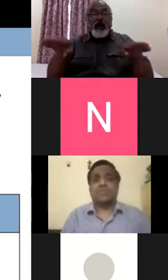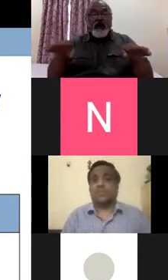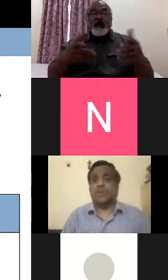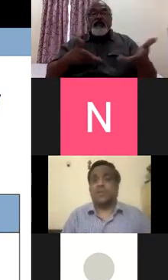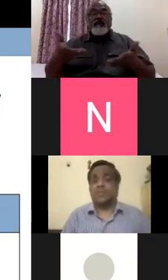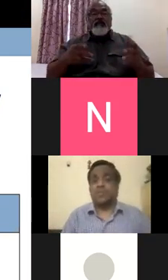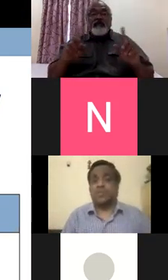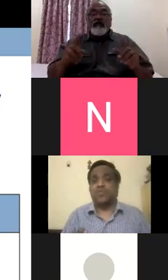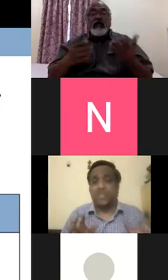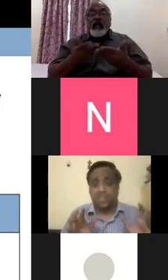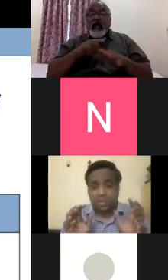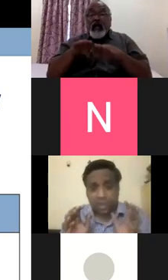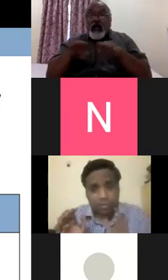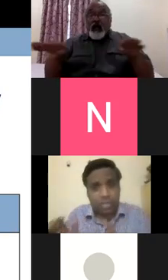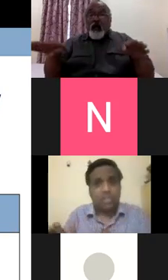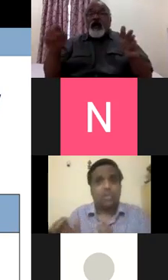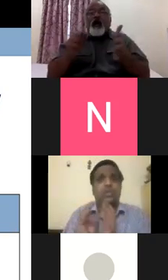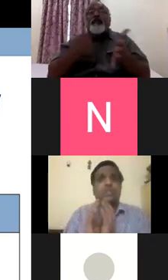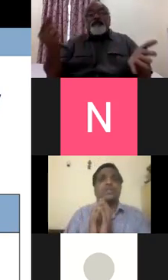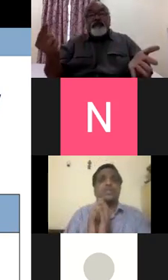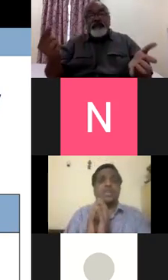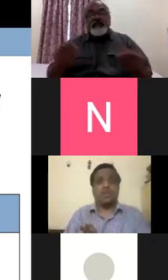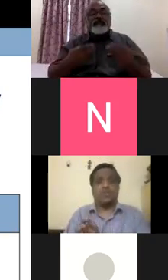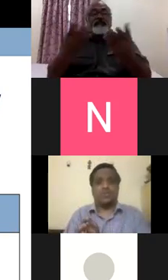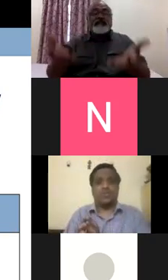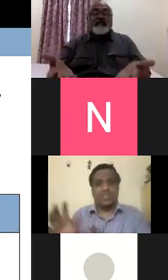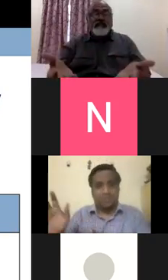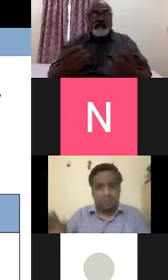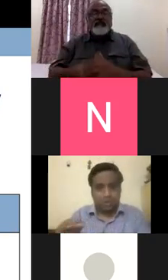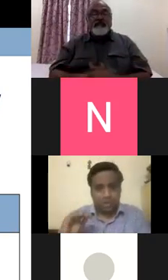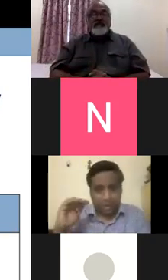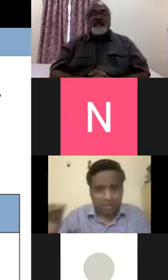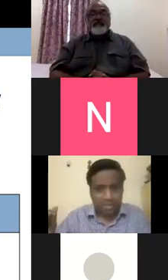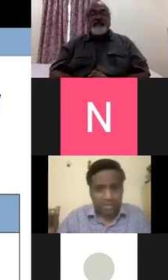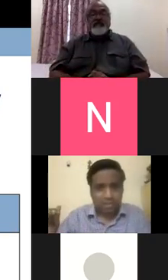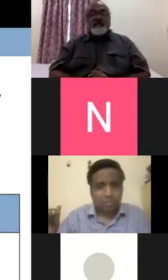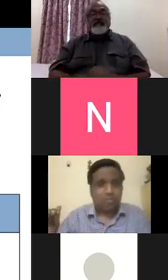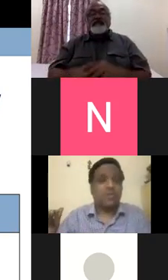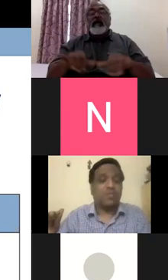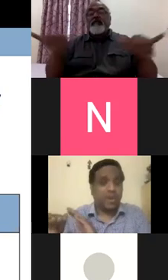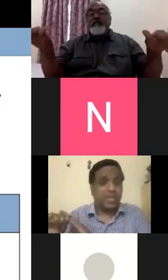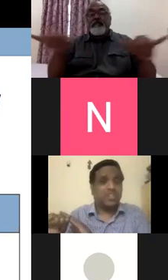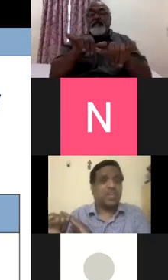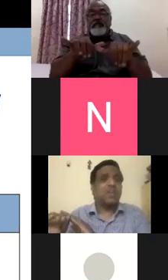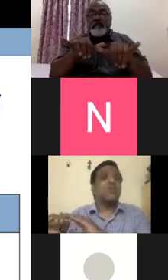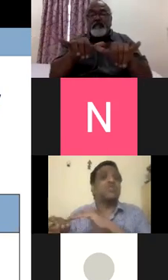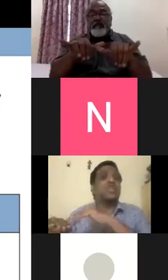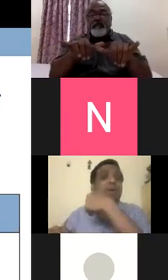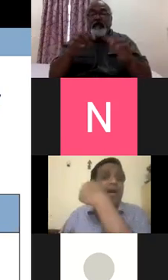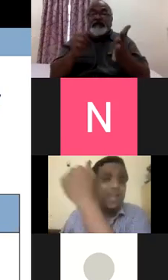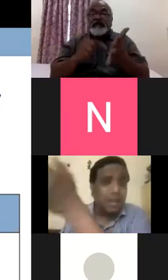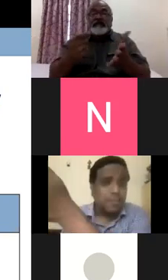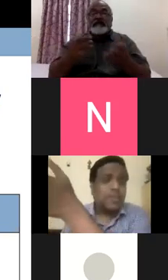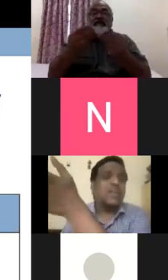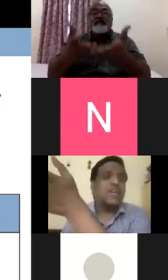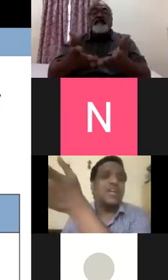hum, you know, first we have to ensure there is equal opportunity, sabko saman avsar provide kiya jaye, uske